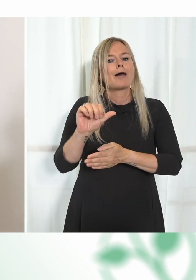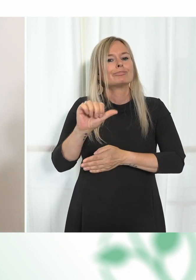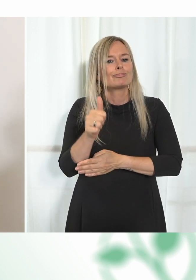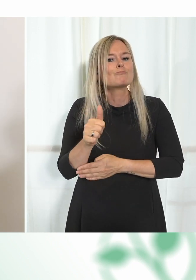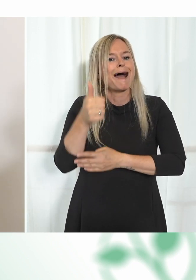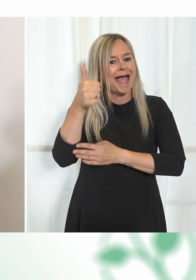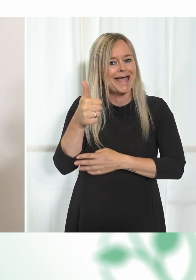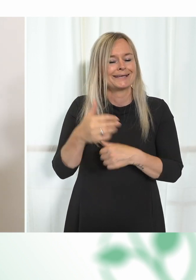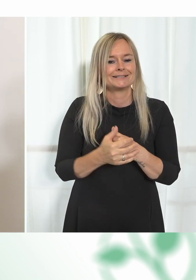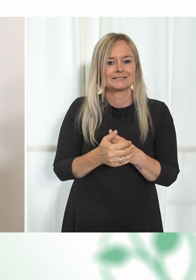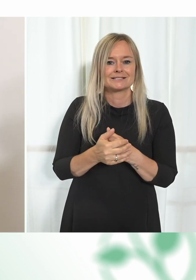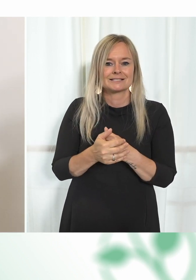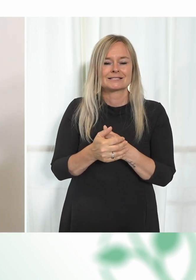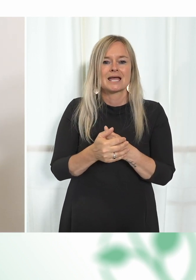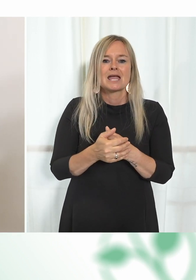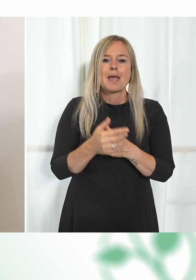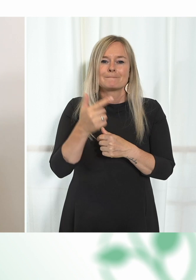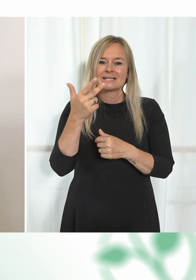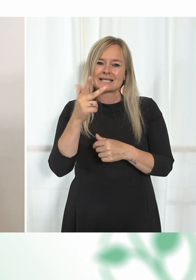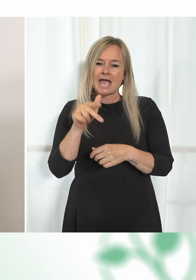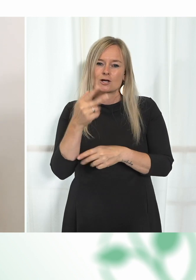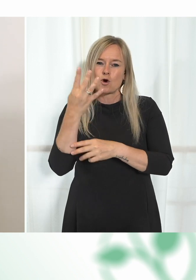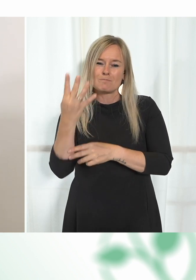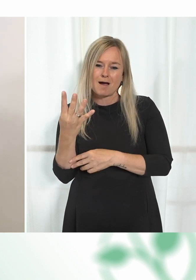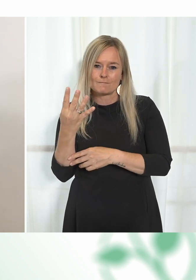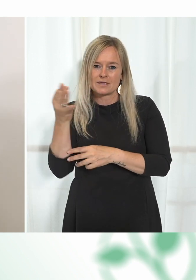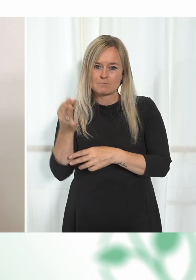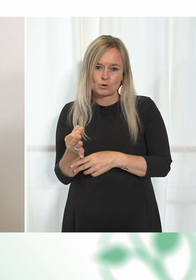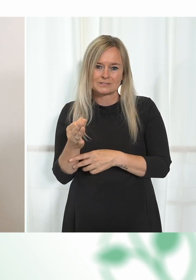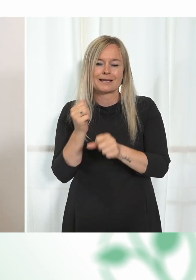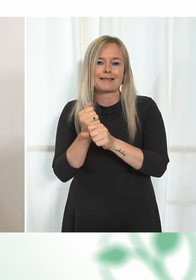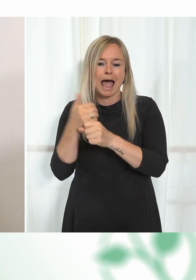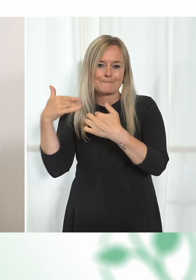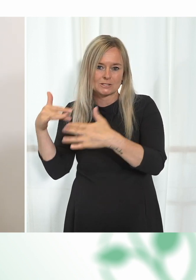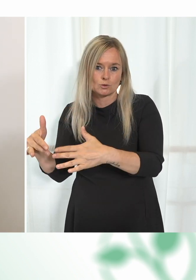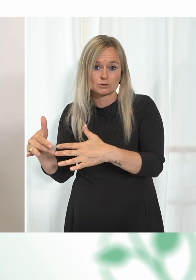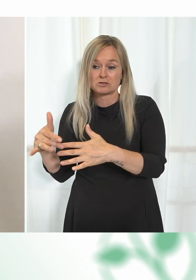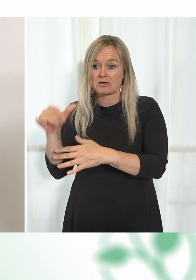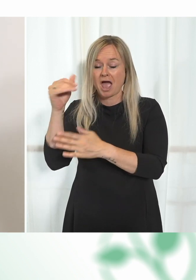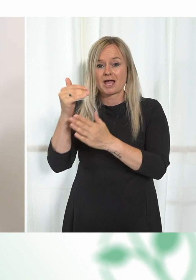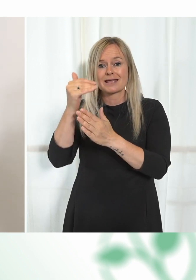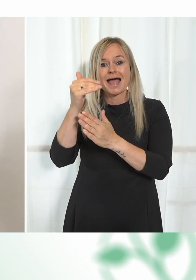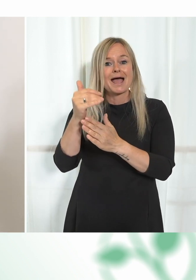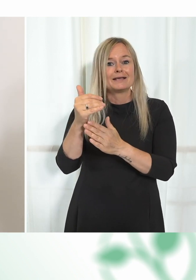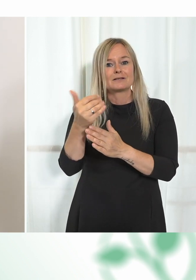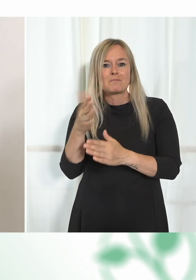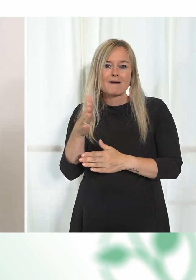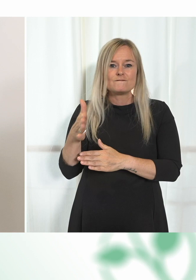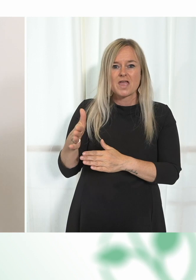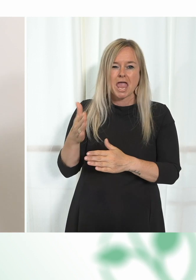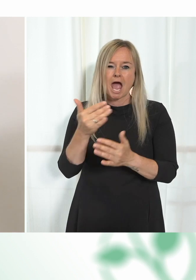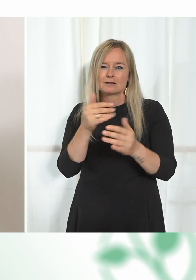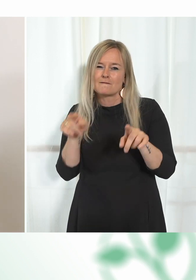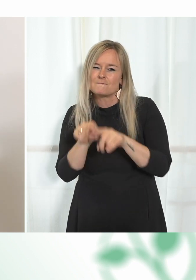betonen. Aber wir haben jetzt mit 3,4% Arbeitslosigkeit Ende Mai wirklich einen Wert erreicht, der annähernd an der Vollbeschäftigung ist. Wir